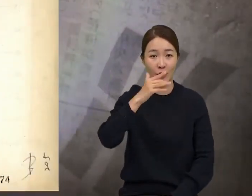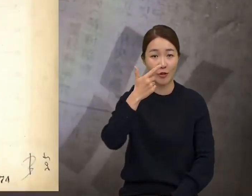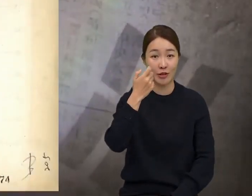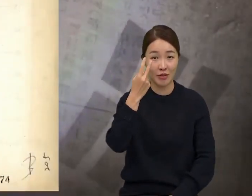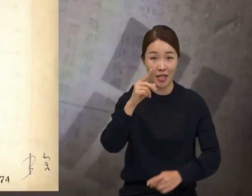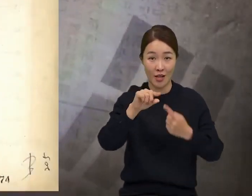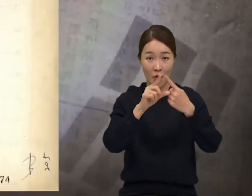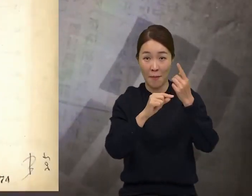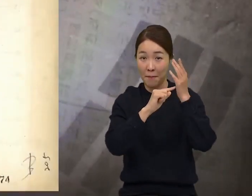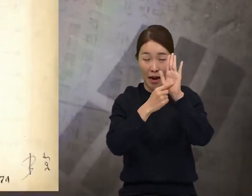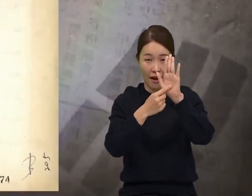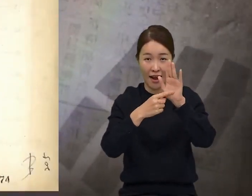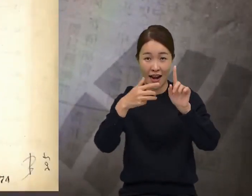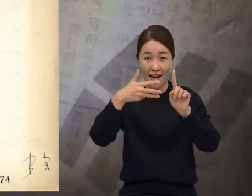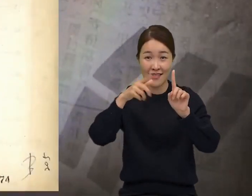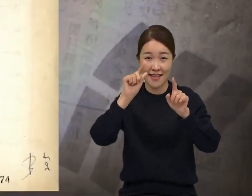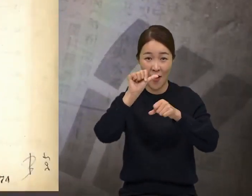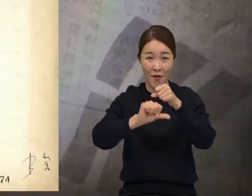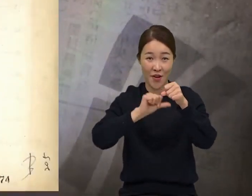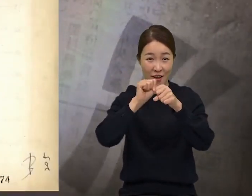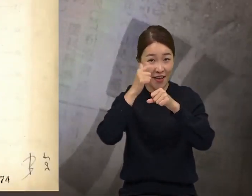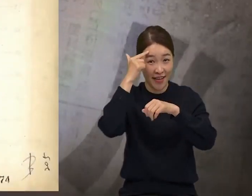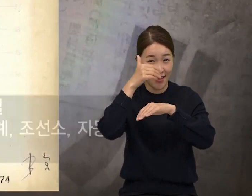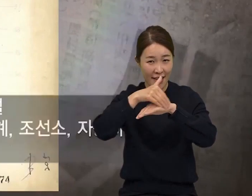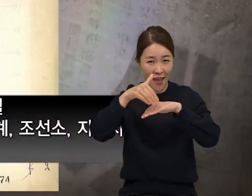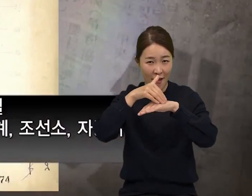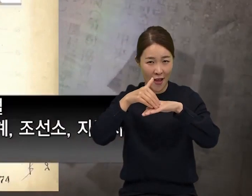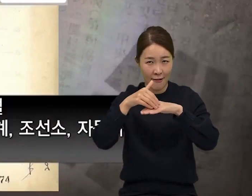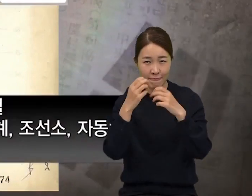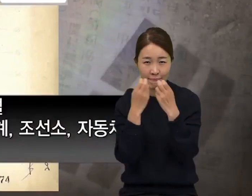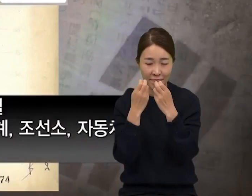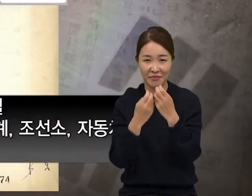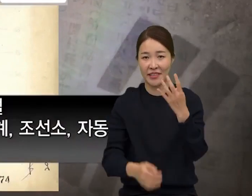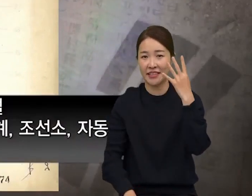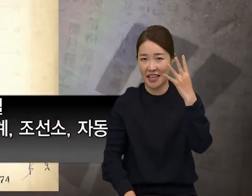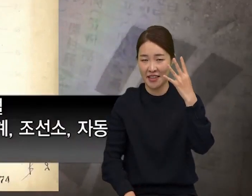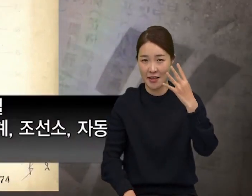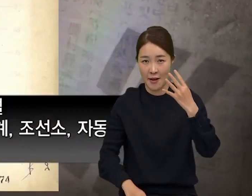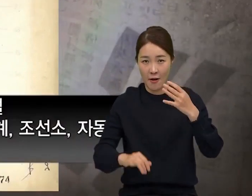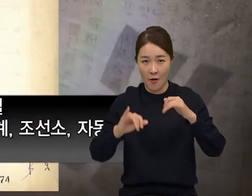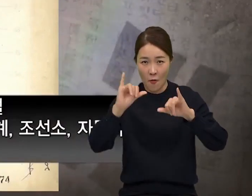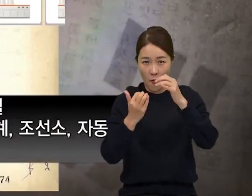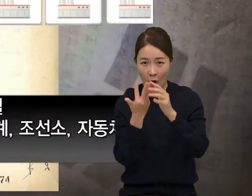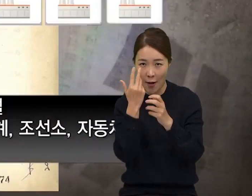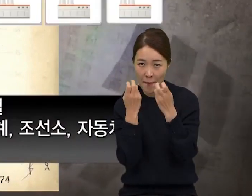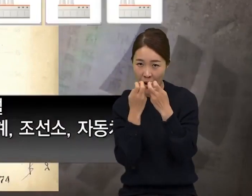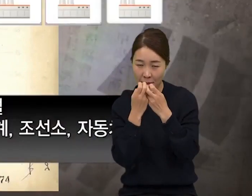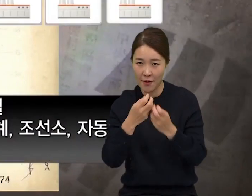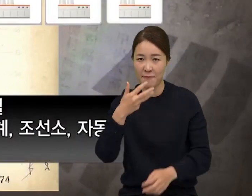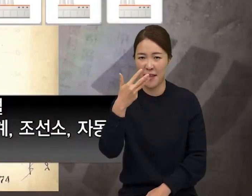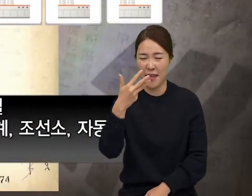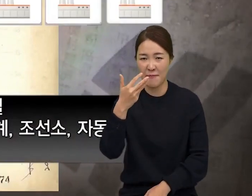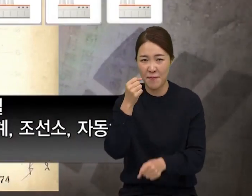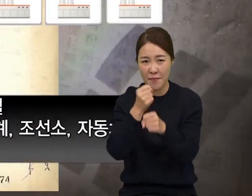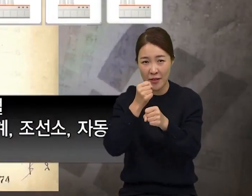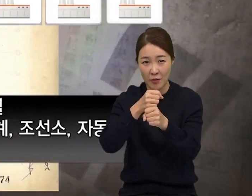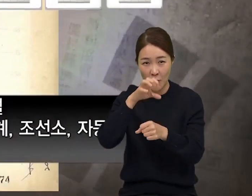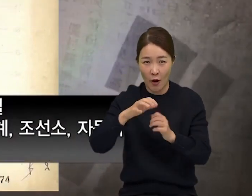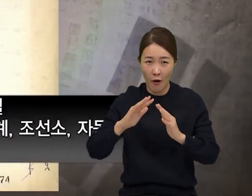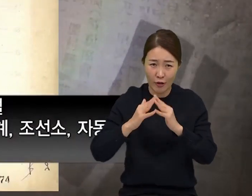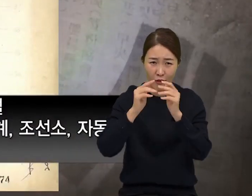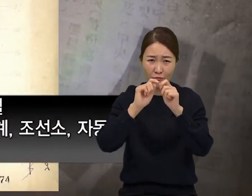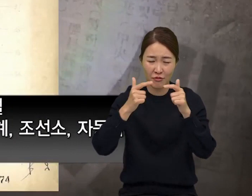1962년 1월 발표된 제1차 5기년 계획에는 수력 4개, 화력 8개 발전소의 건설 등